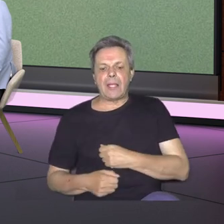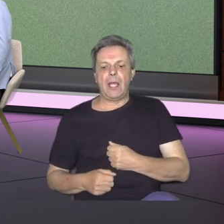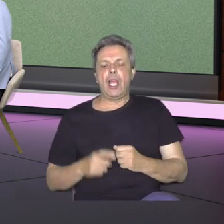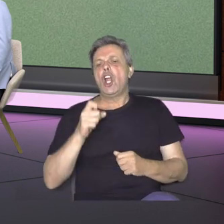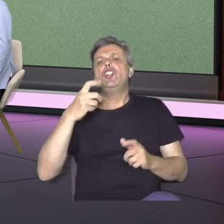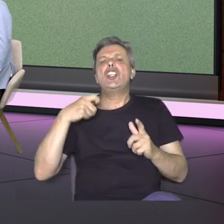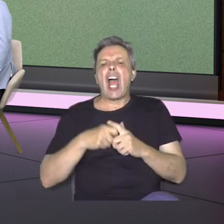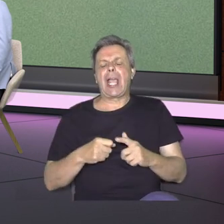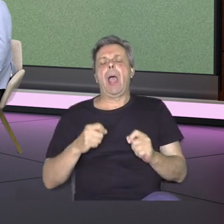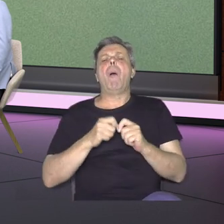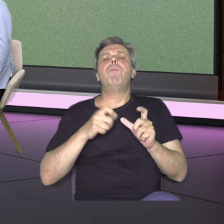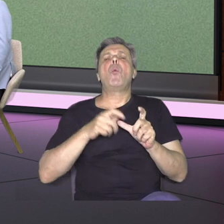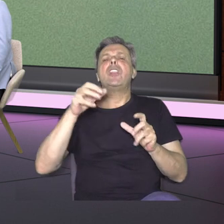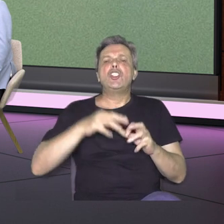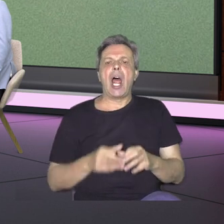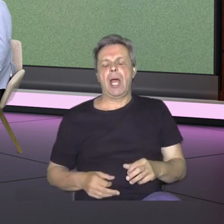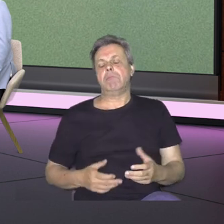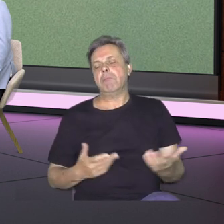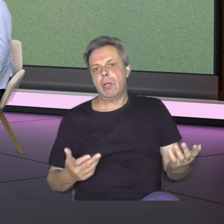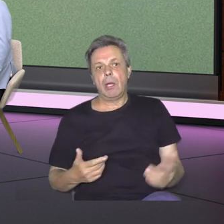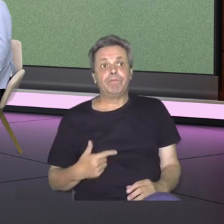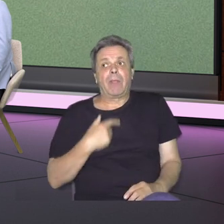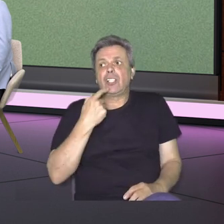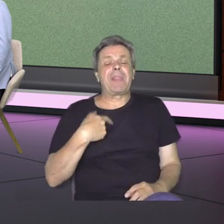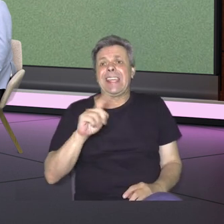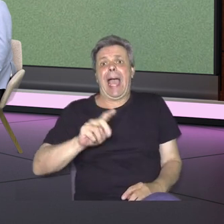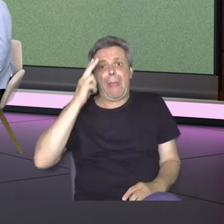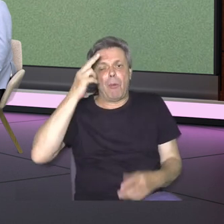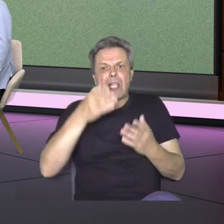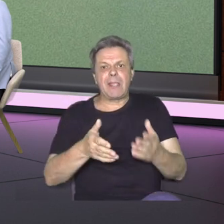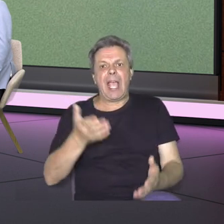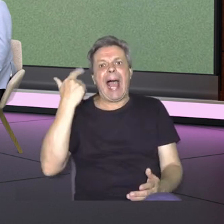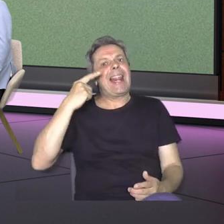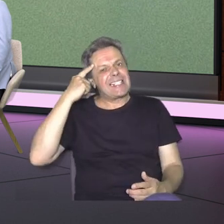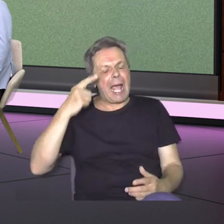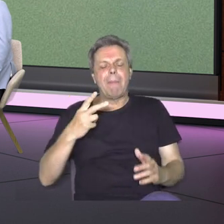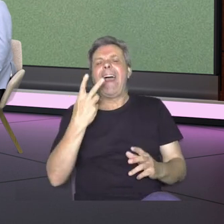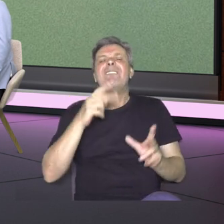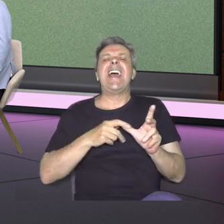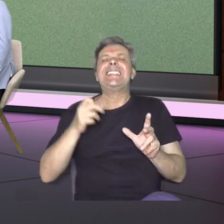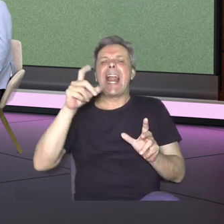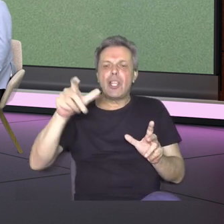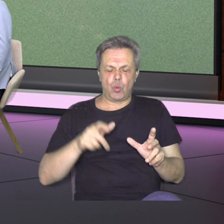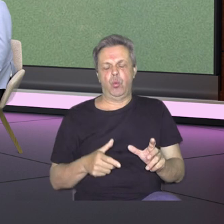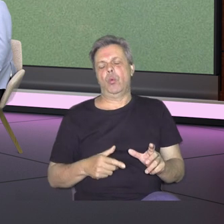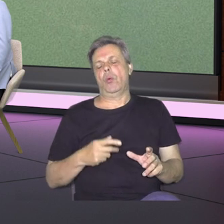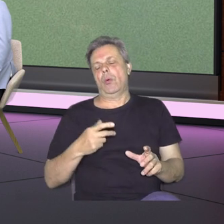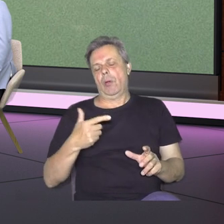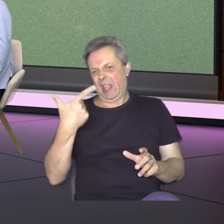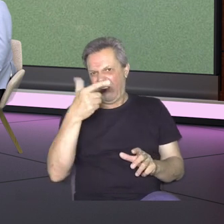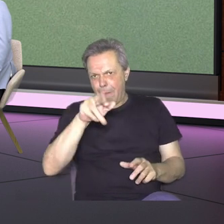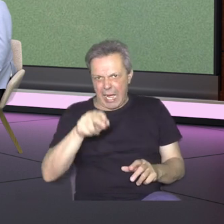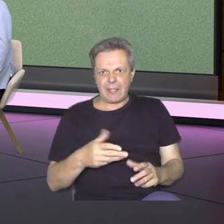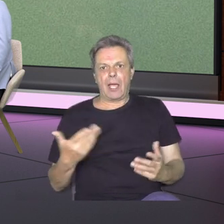studenata, Čičak, Budiša, Paradžik? Ja kažem, ja njih ne poznam, ali znam Veselicu Marka